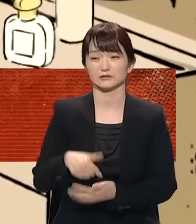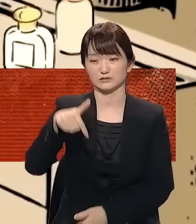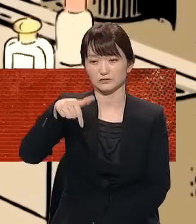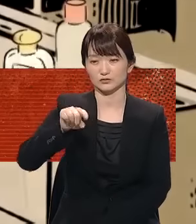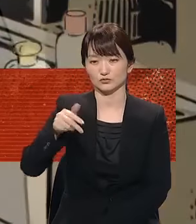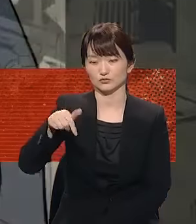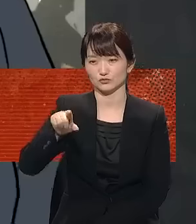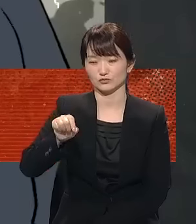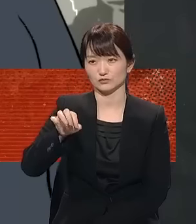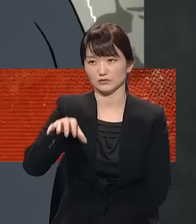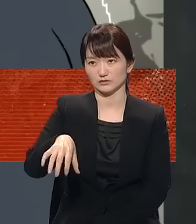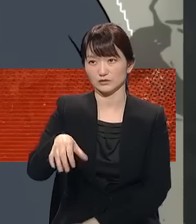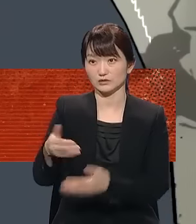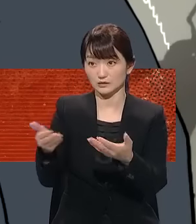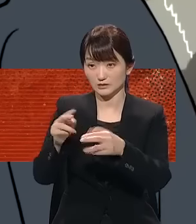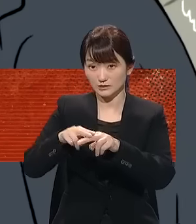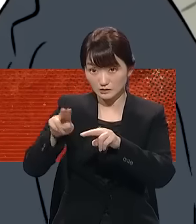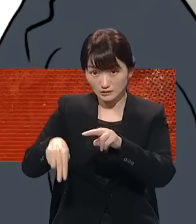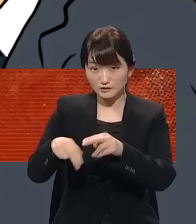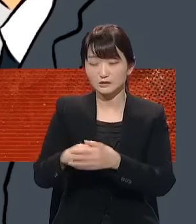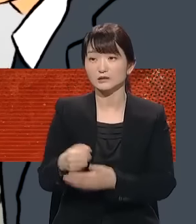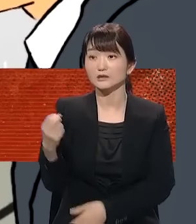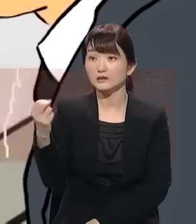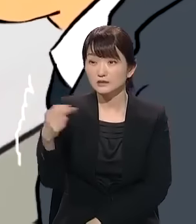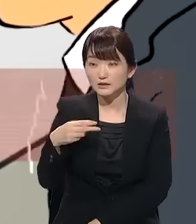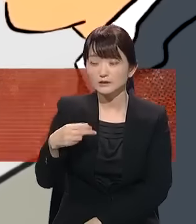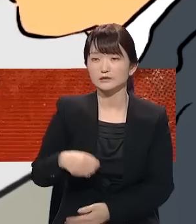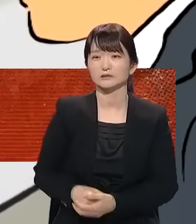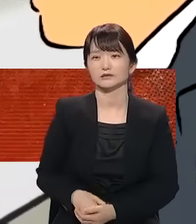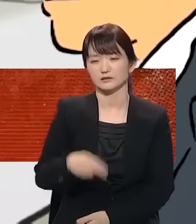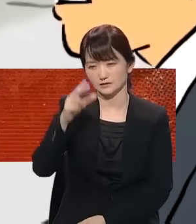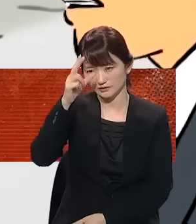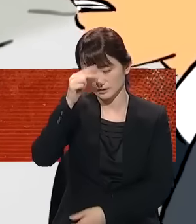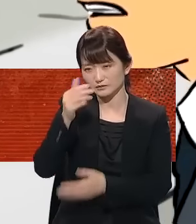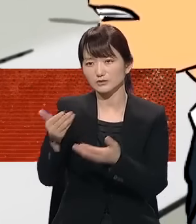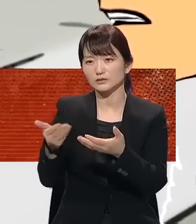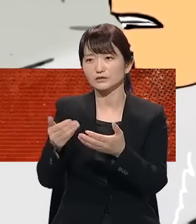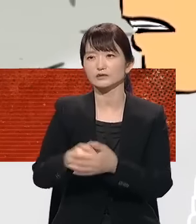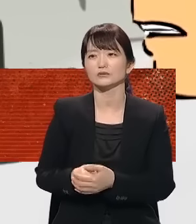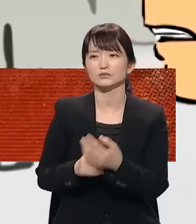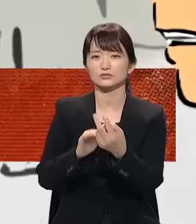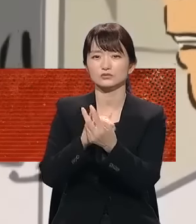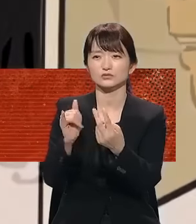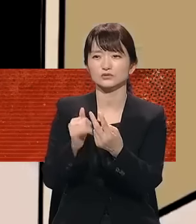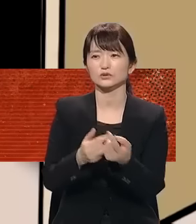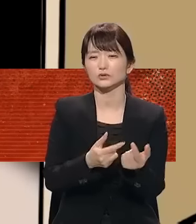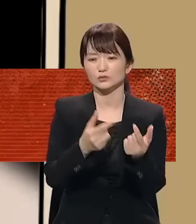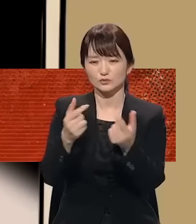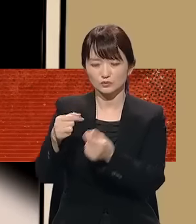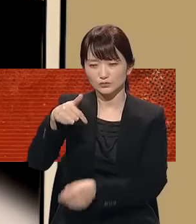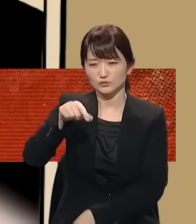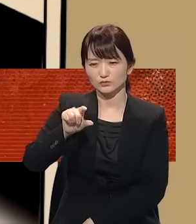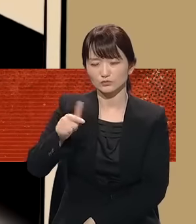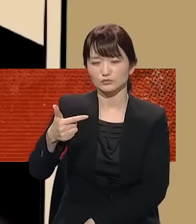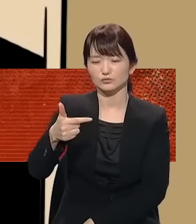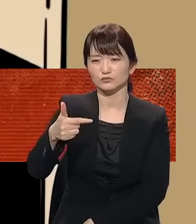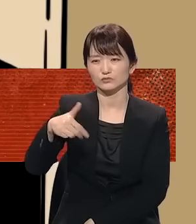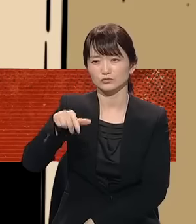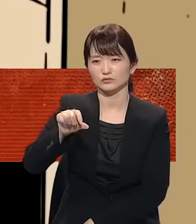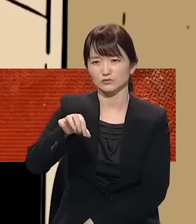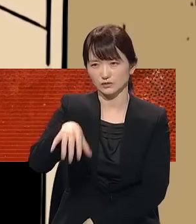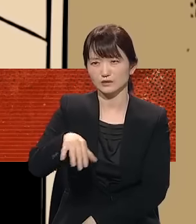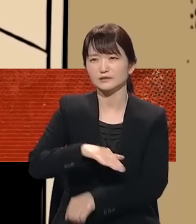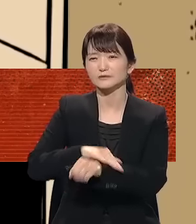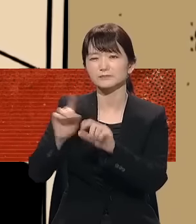하다가 퇴사를 했는데 다시 청원 경찰로 일을 해서 결론은 두 사람다 같은 군청에서 아주 잘 지내고 있다라